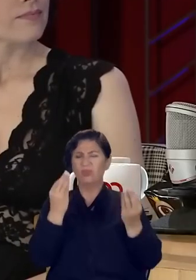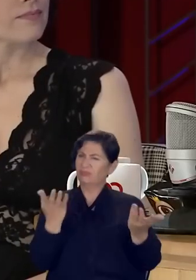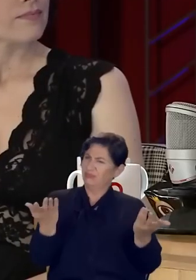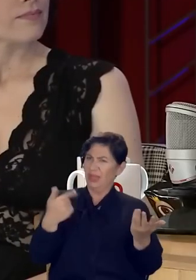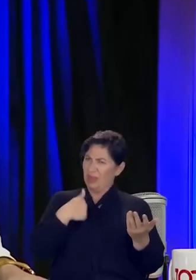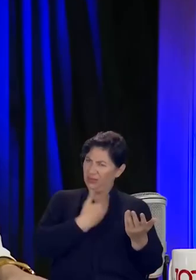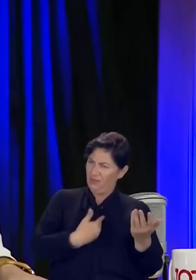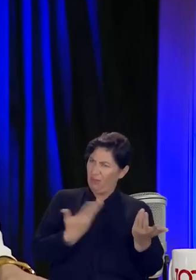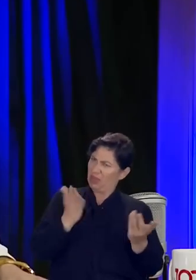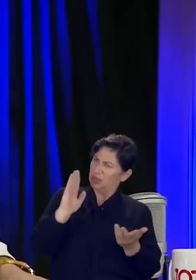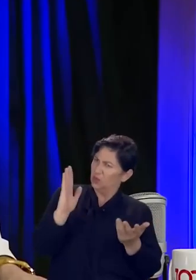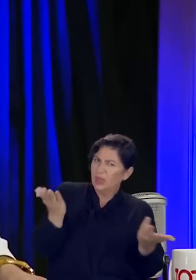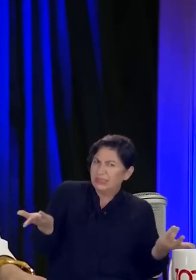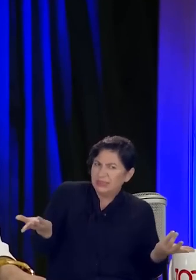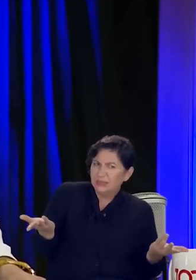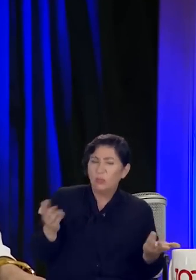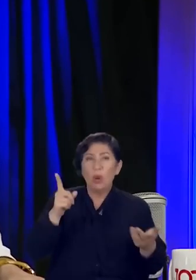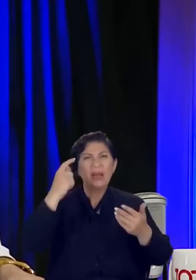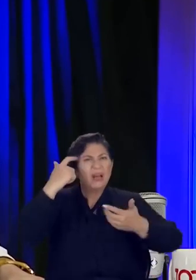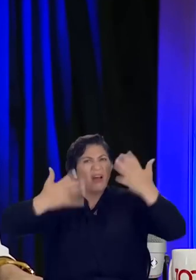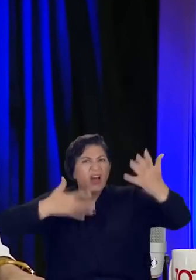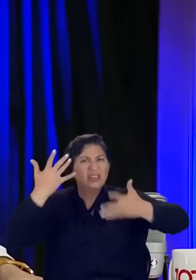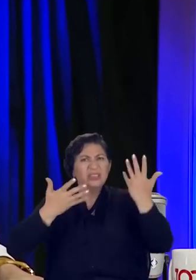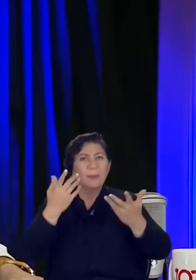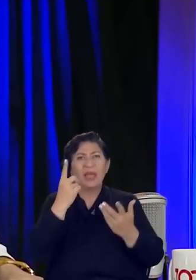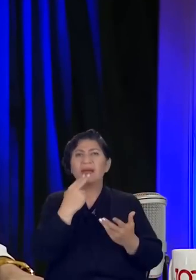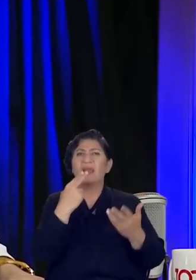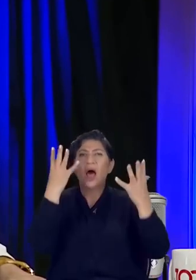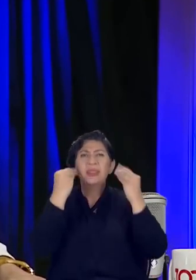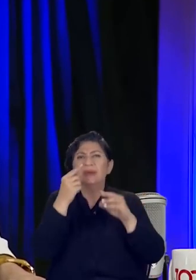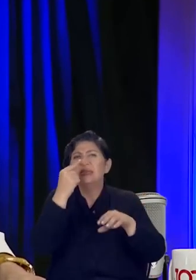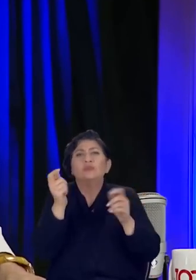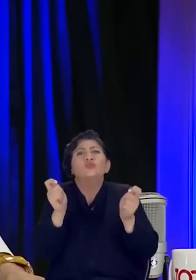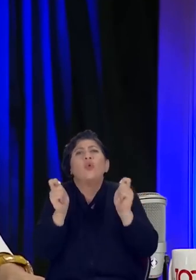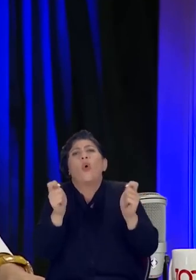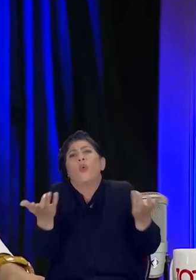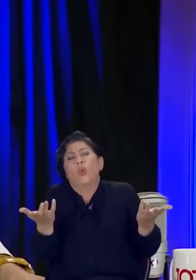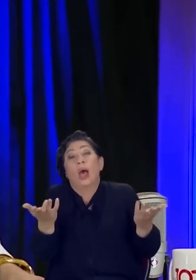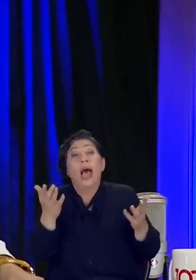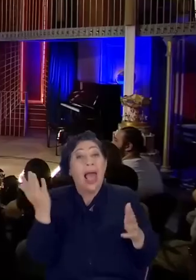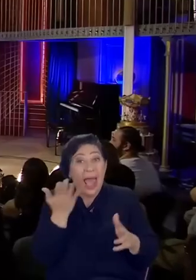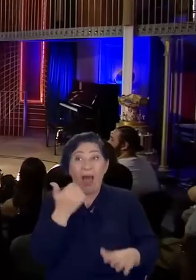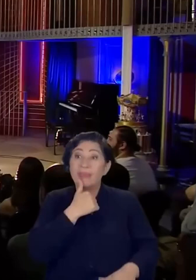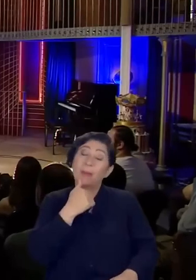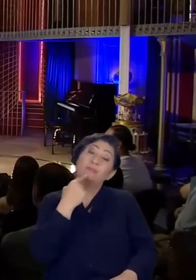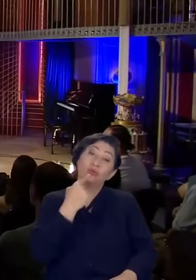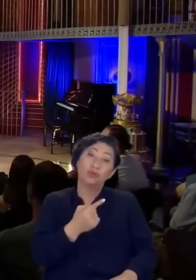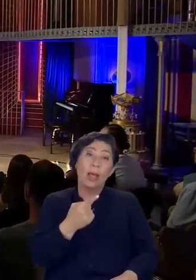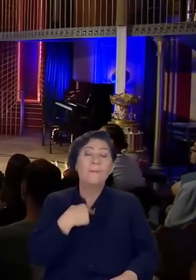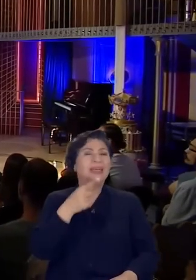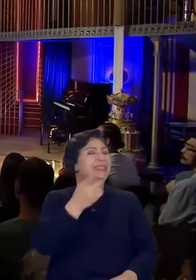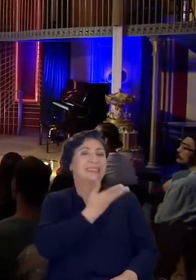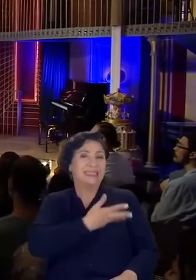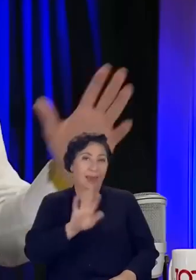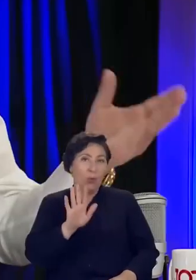bir şey olamaz. Çünkü böyle şizofrenik bir şeyi bir kadının anlamasına imkan yok. Yani eğer adam diyorsa ki